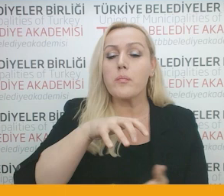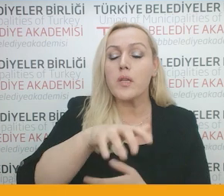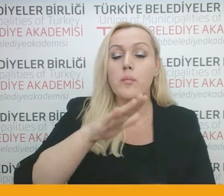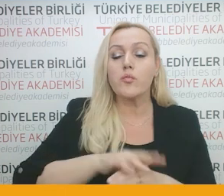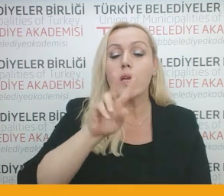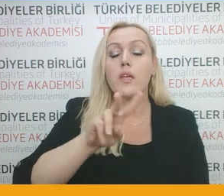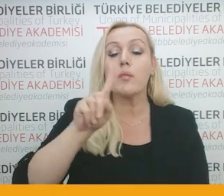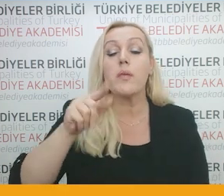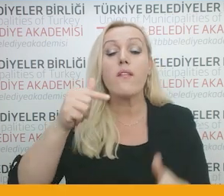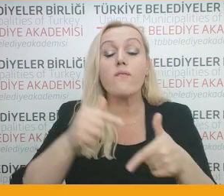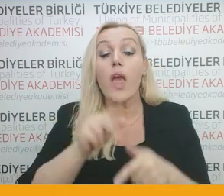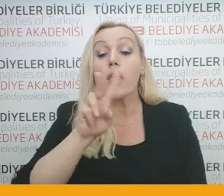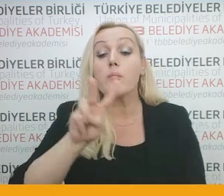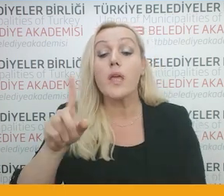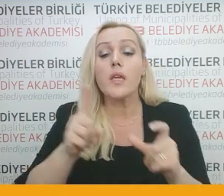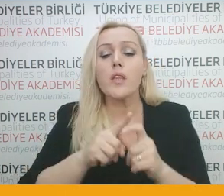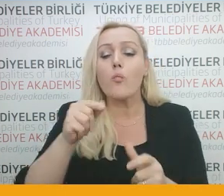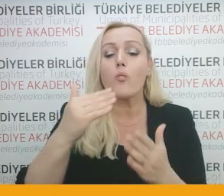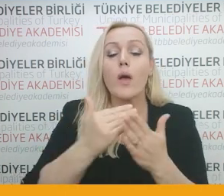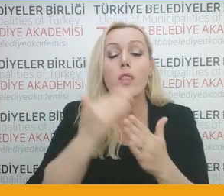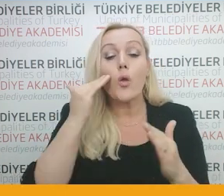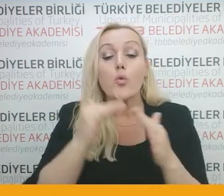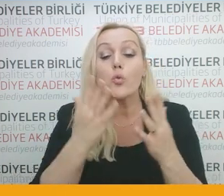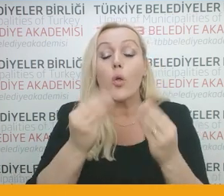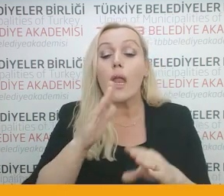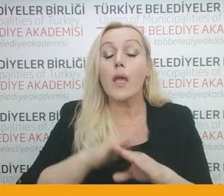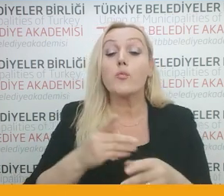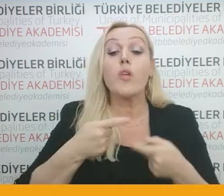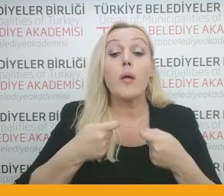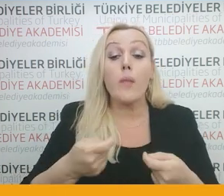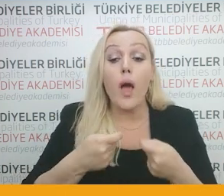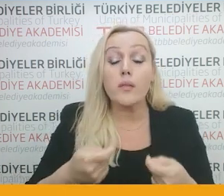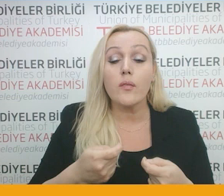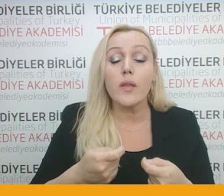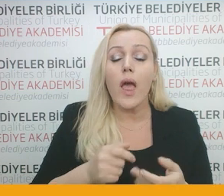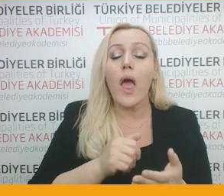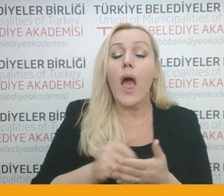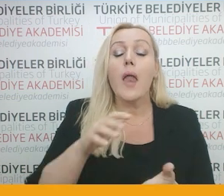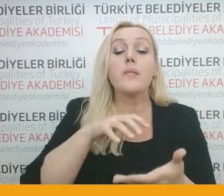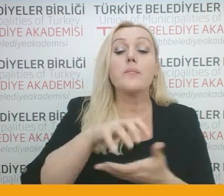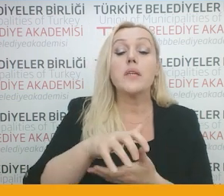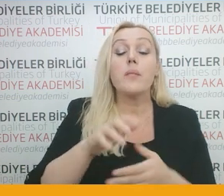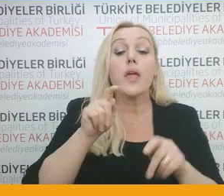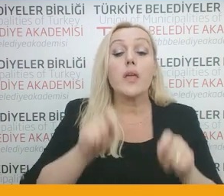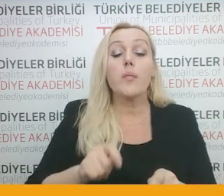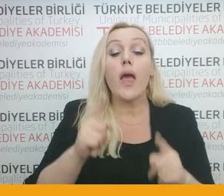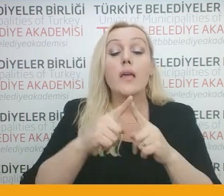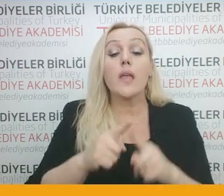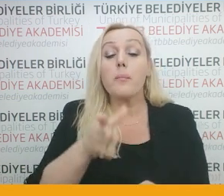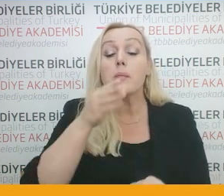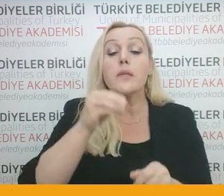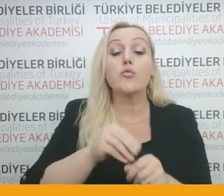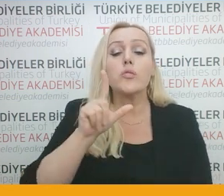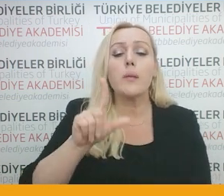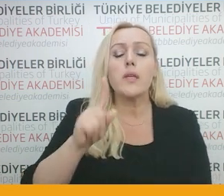21F, 22D'ye bu maddelere göre yapılacak harcamaları her birim tarafından yapılması hesapları bilmeleri açısından gerekli.